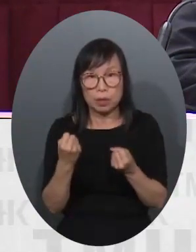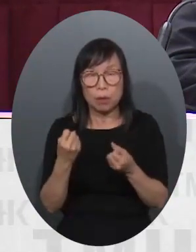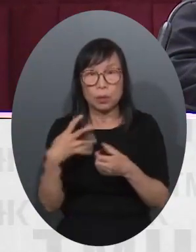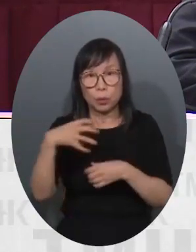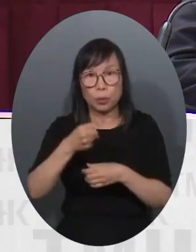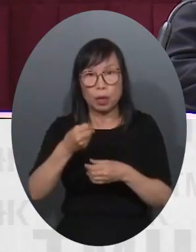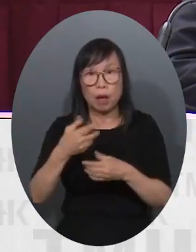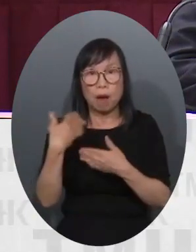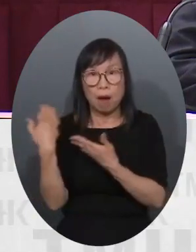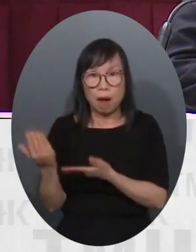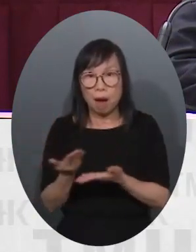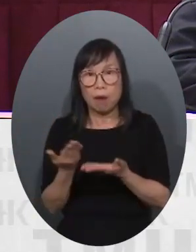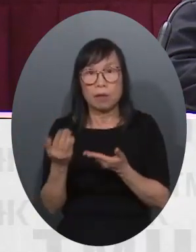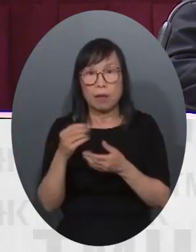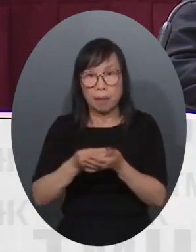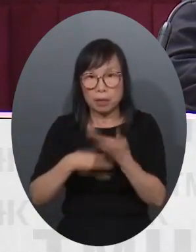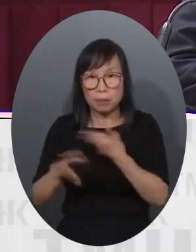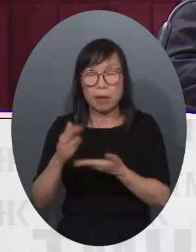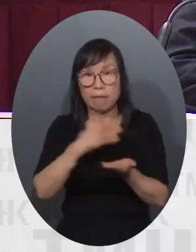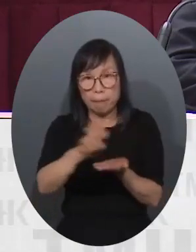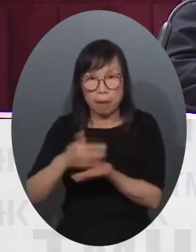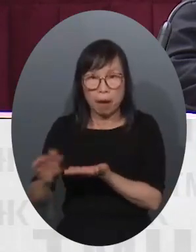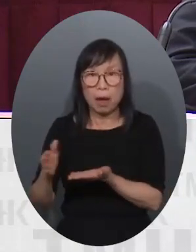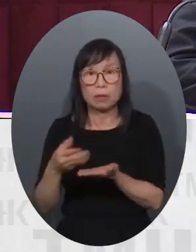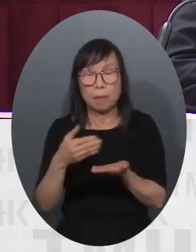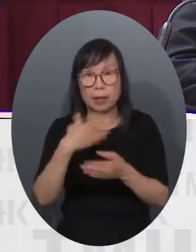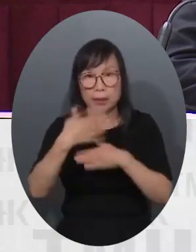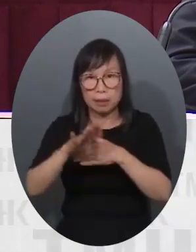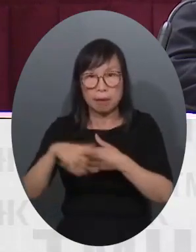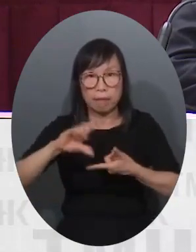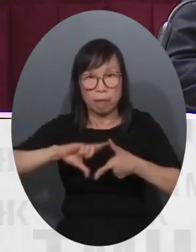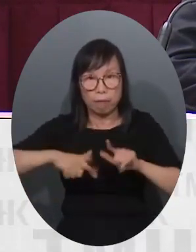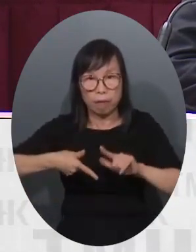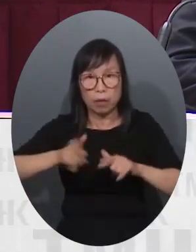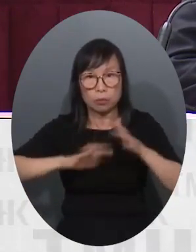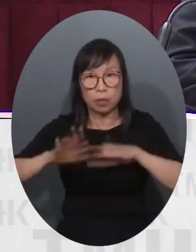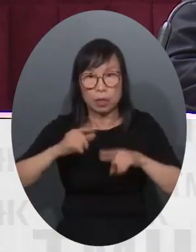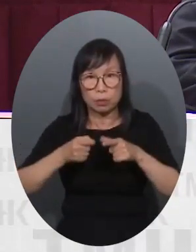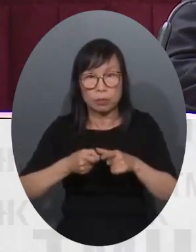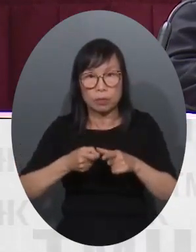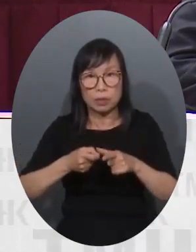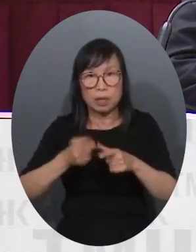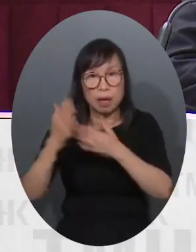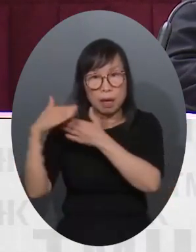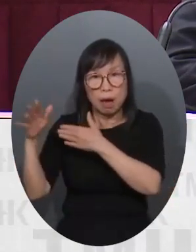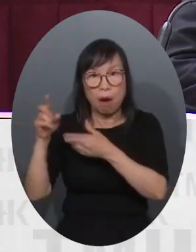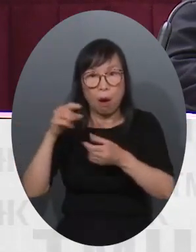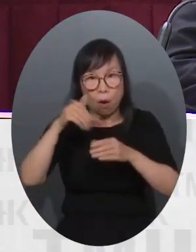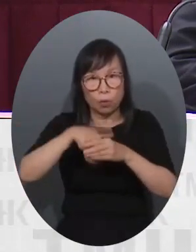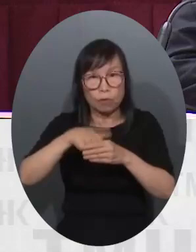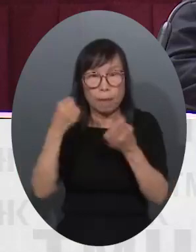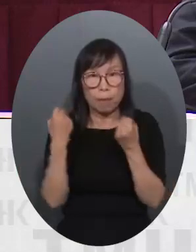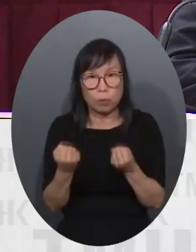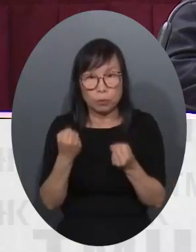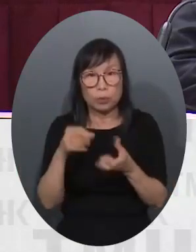配、發行、售出、分派及以其他方式處理公司額外股份的補充決